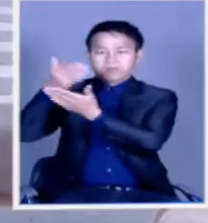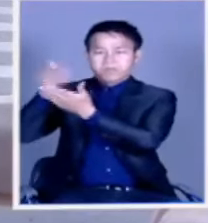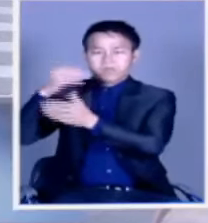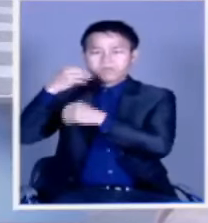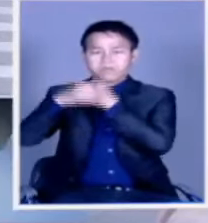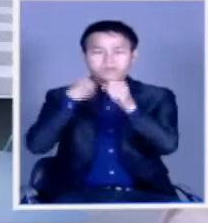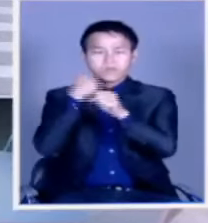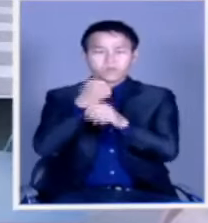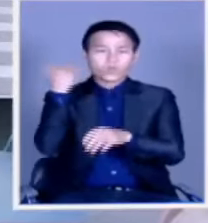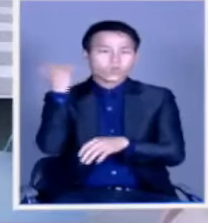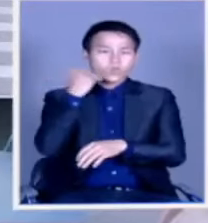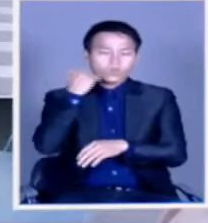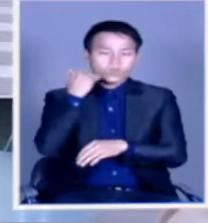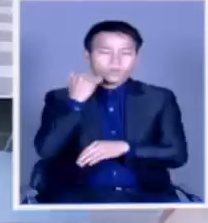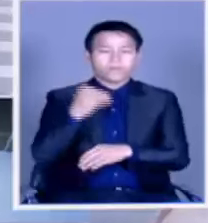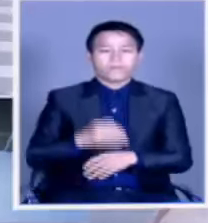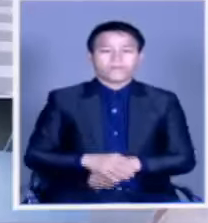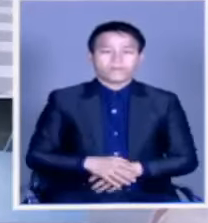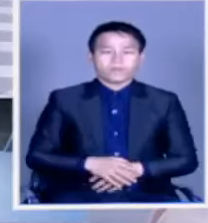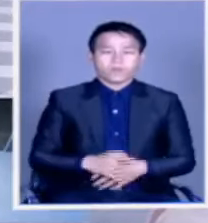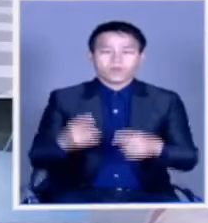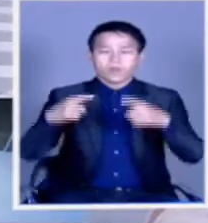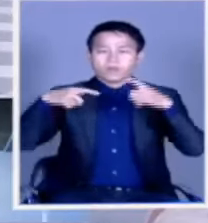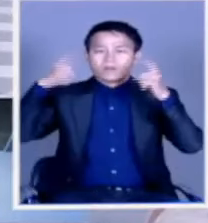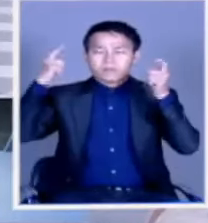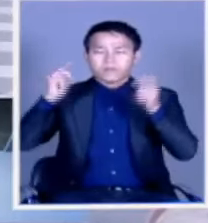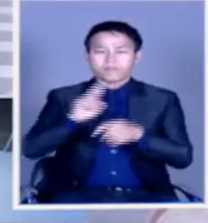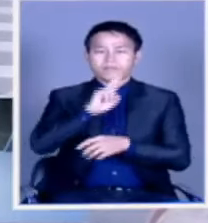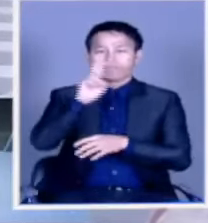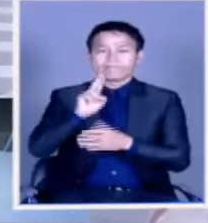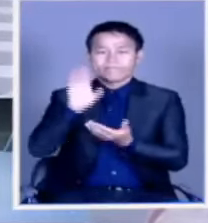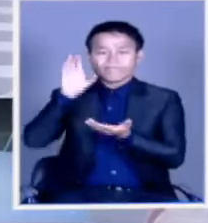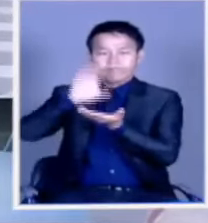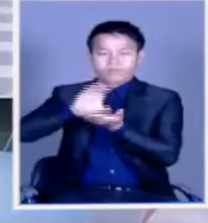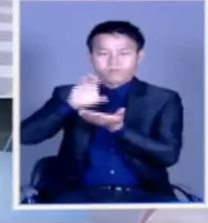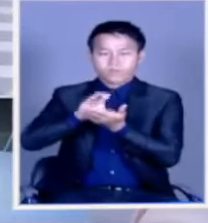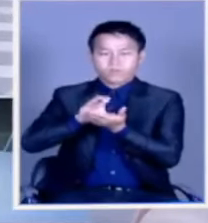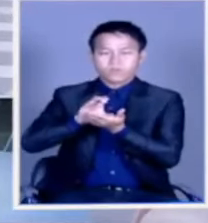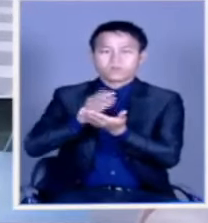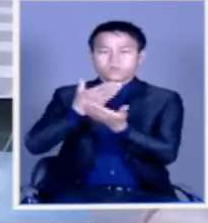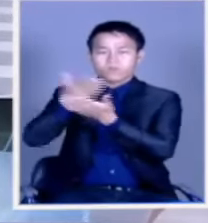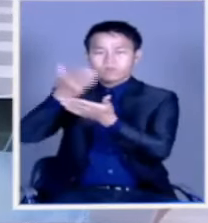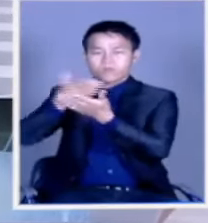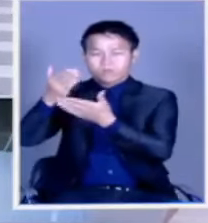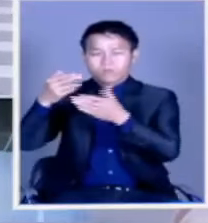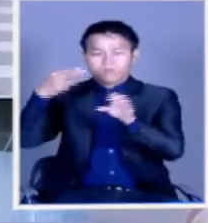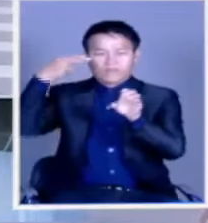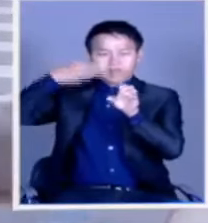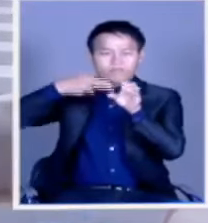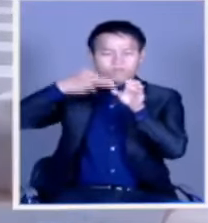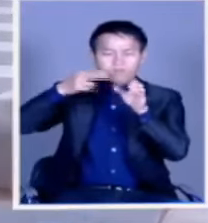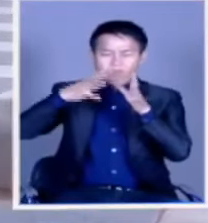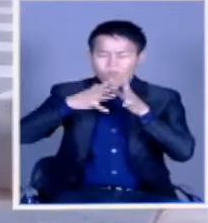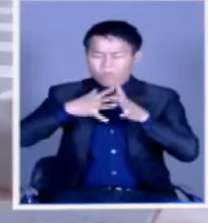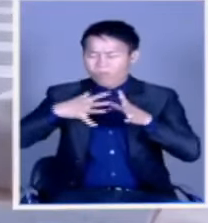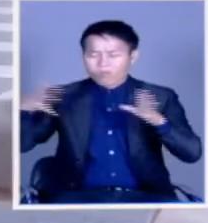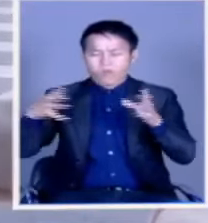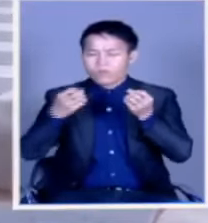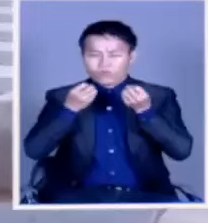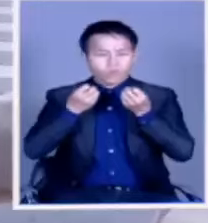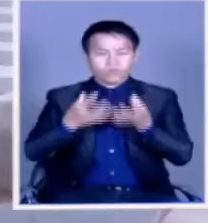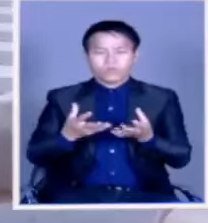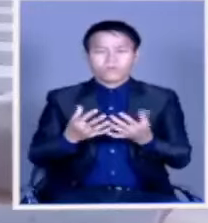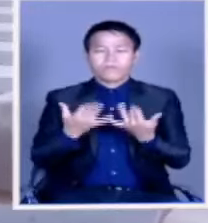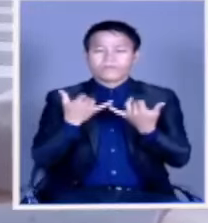นี่ถือว่ารัฐบาลนำใส้ทุนอันมหาศาลเพื่อซื้อน้ำมันมาจากต่างประเทศต่อปัญหาดังกล่าว